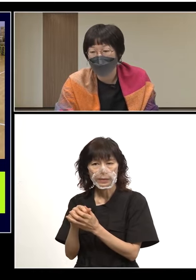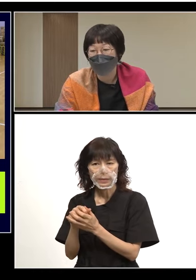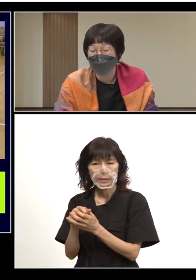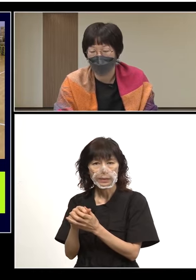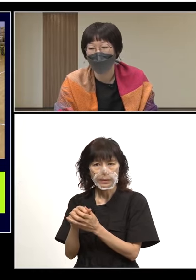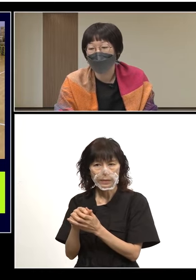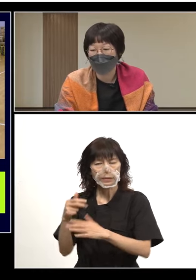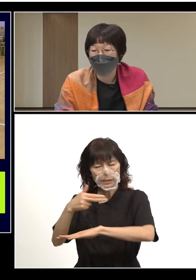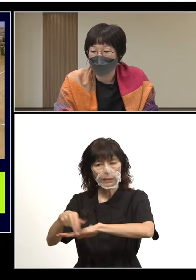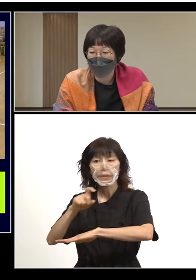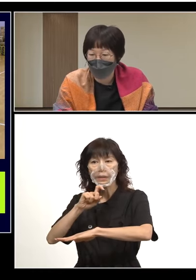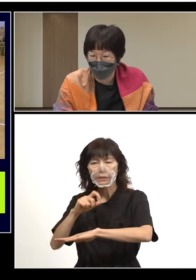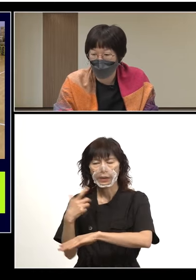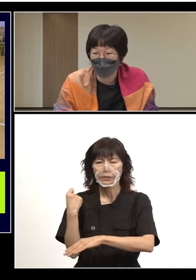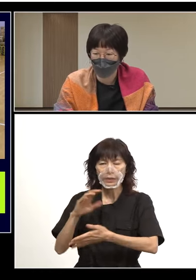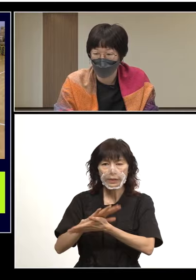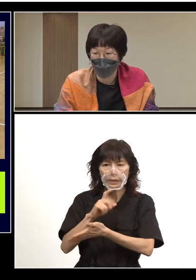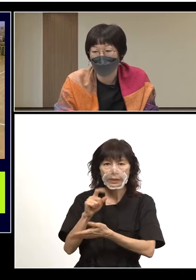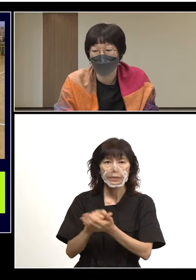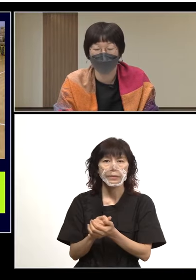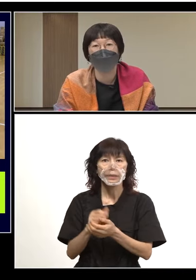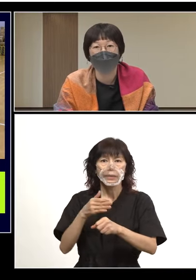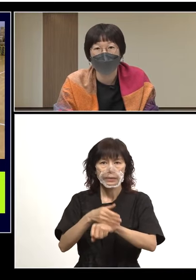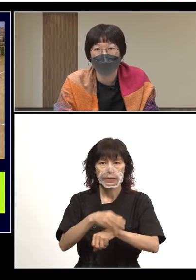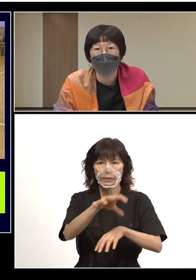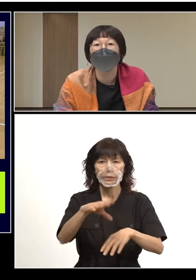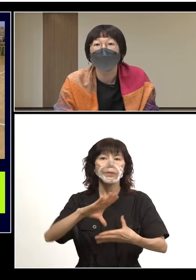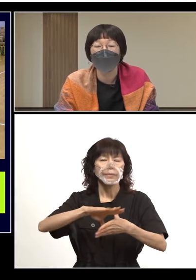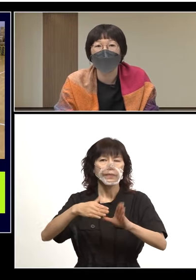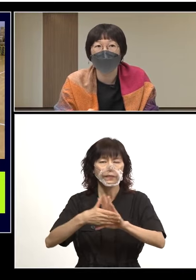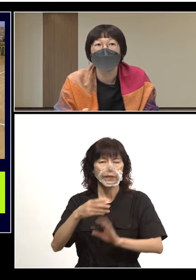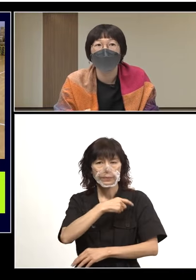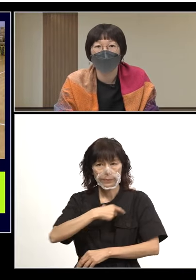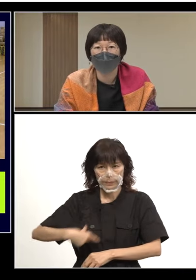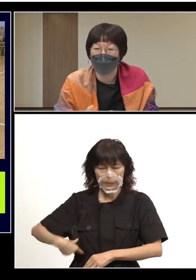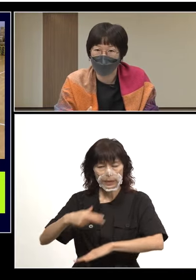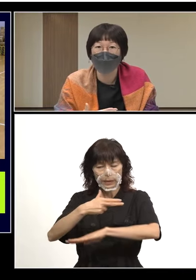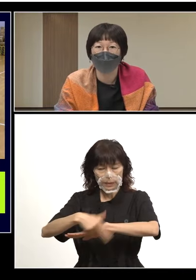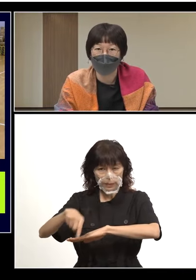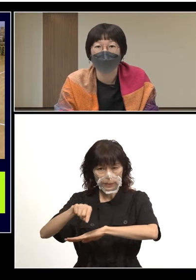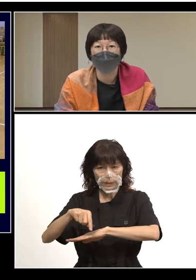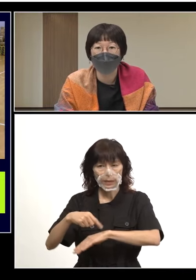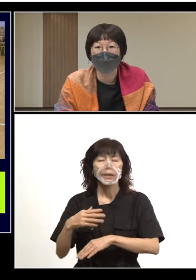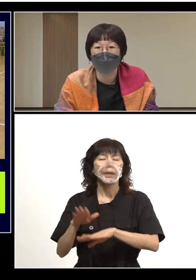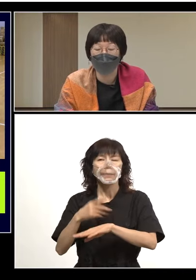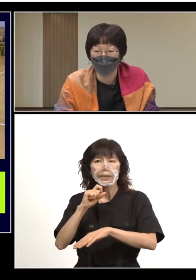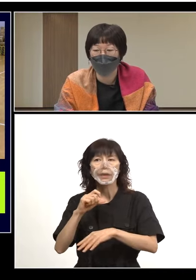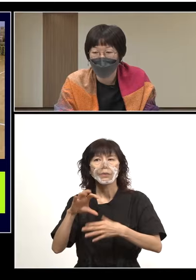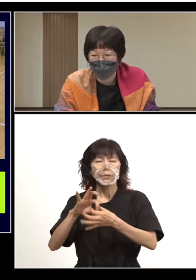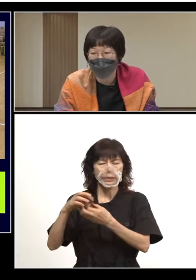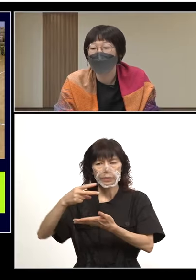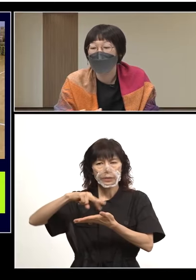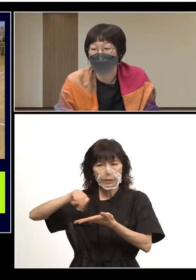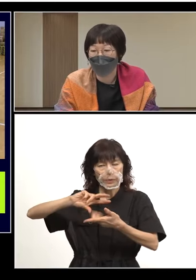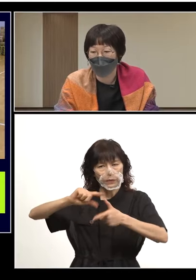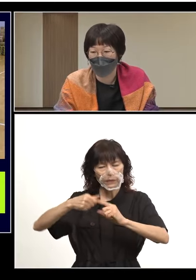緊嘅一啲計劃。近年咧就係有一個叫做社區文化大使計劃，咁我哋咧就將頭先我提及嘅呢幾個舞蹈方